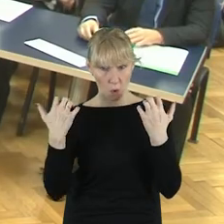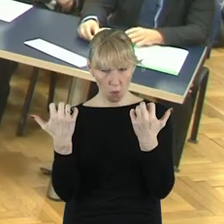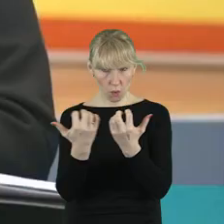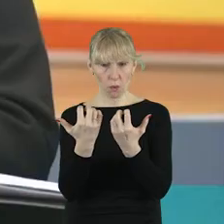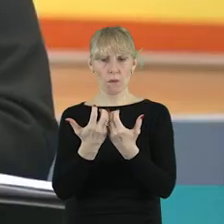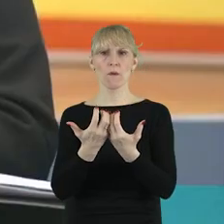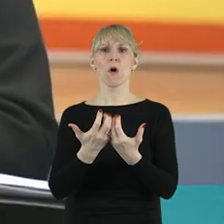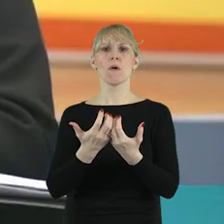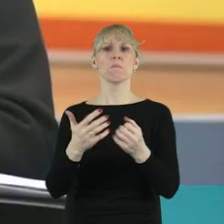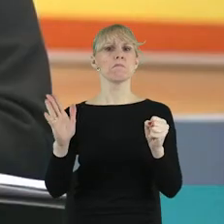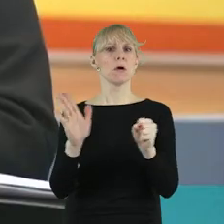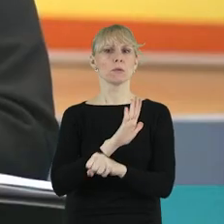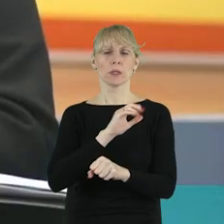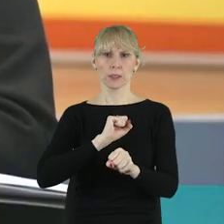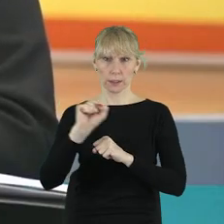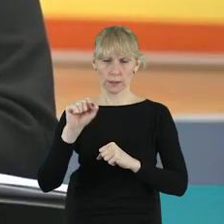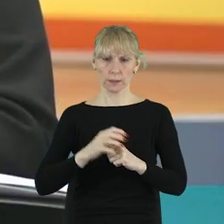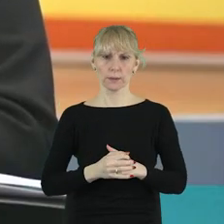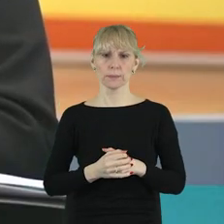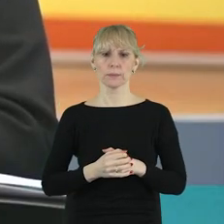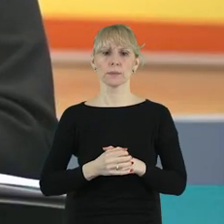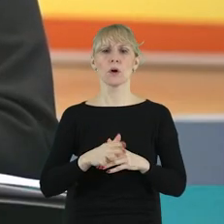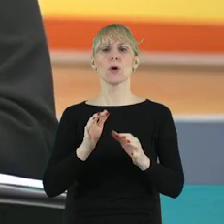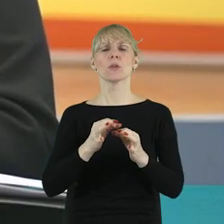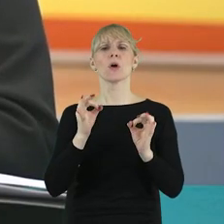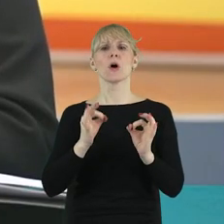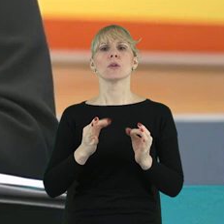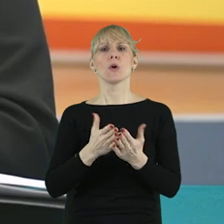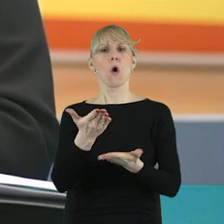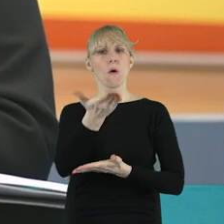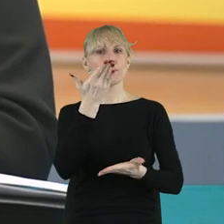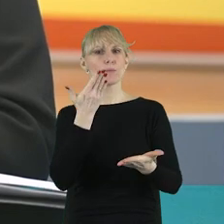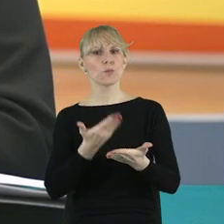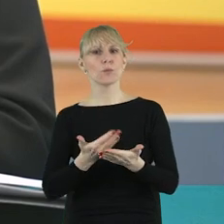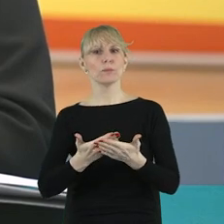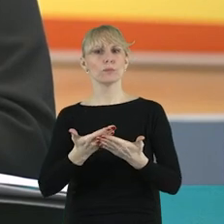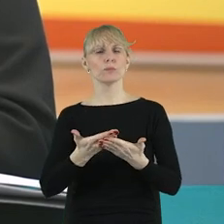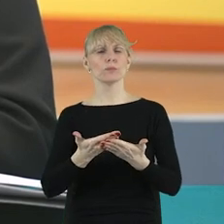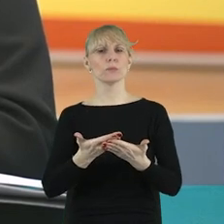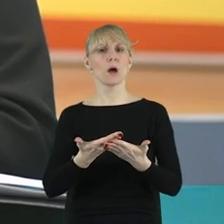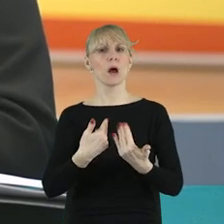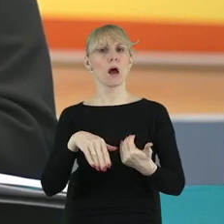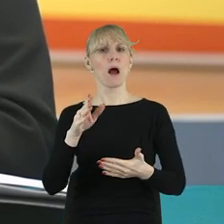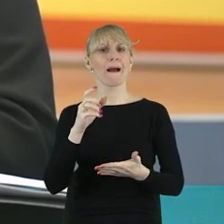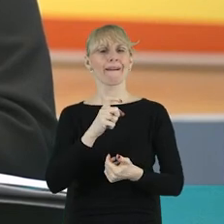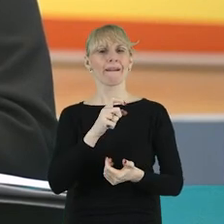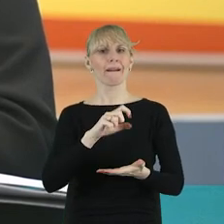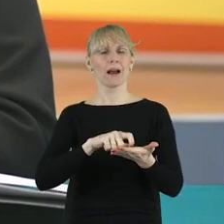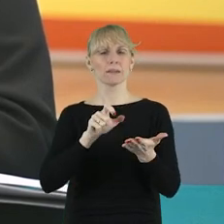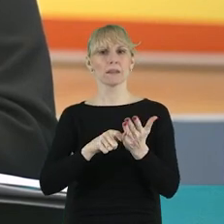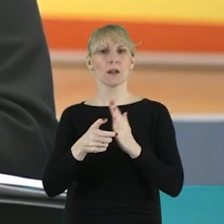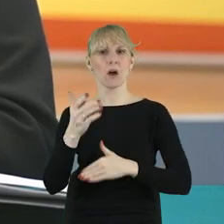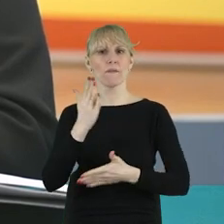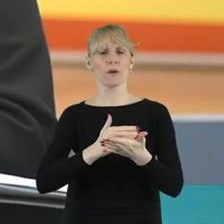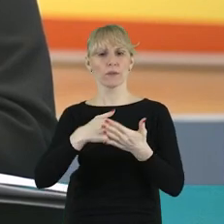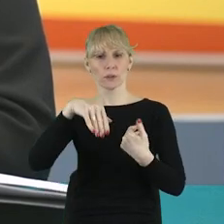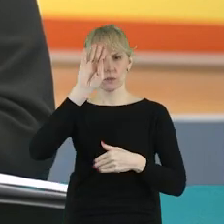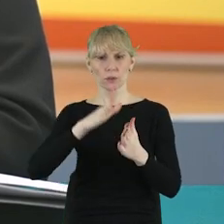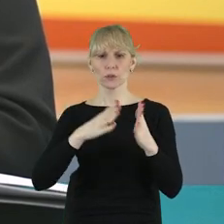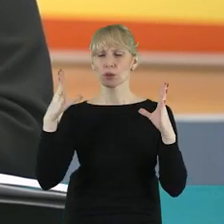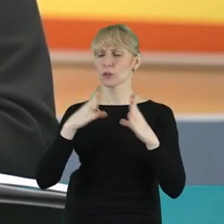do Kancelarii Sejmiku Województwa Łódzkiego wpłynął wniosek 10 radnych Sejmiku Województwa Łódzkiego o zwołanie sesji Sejmiku w trybie